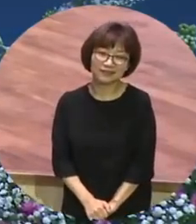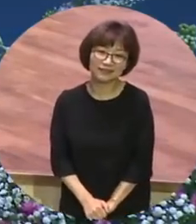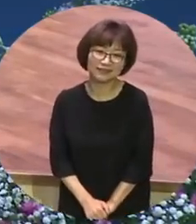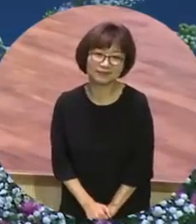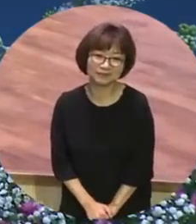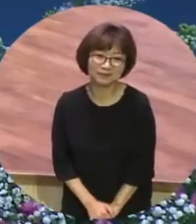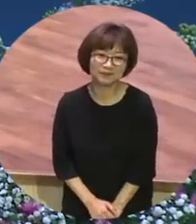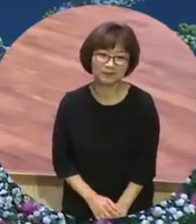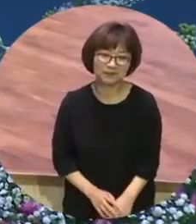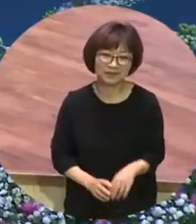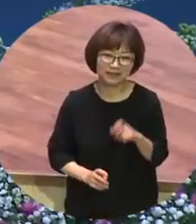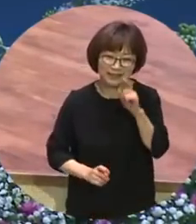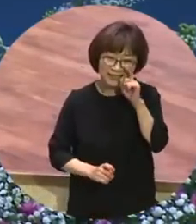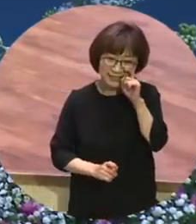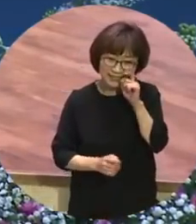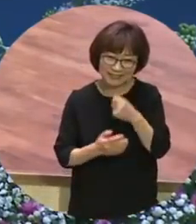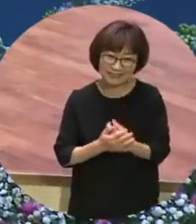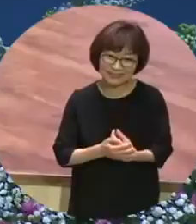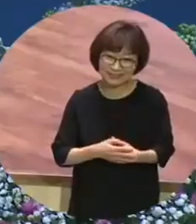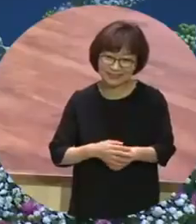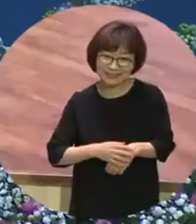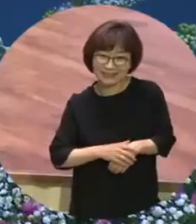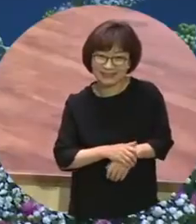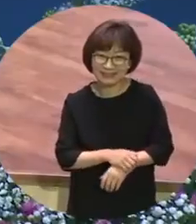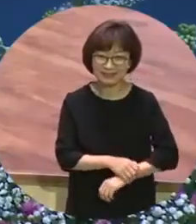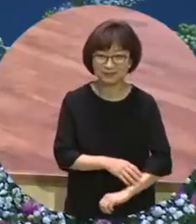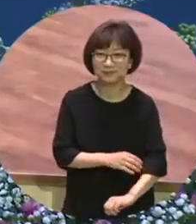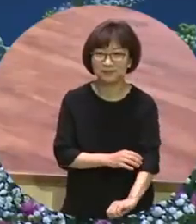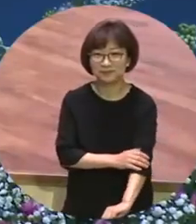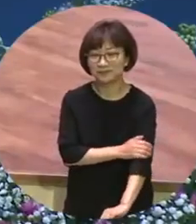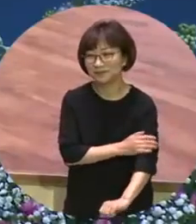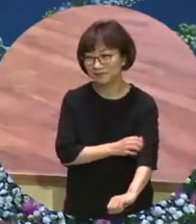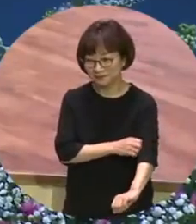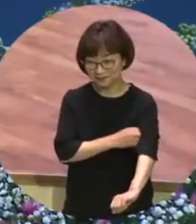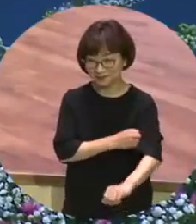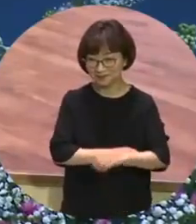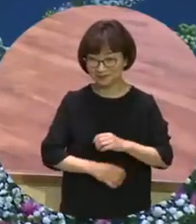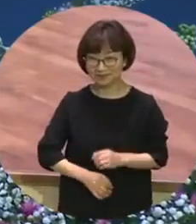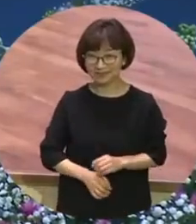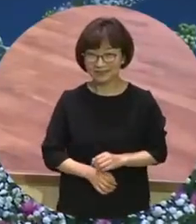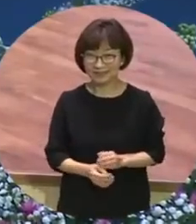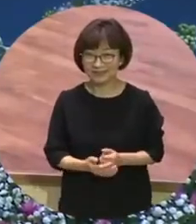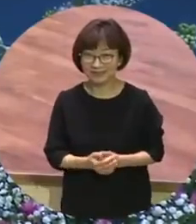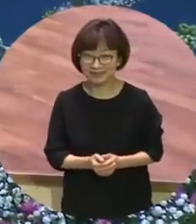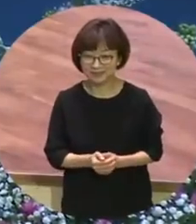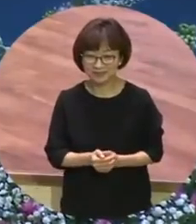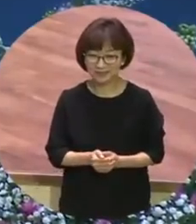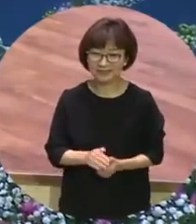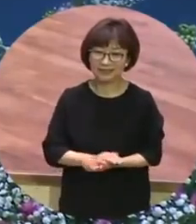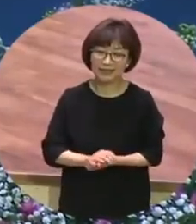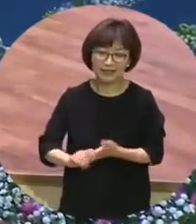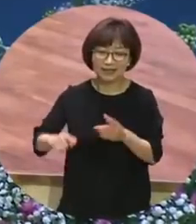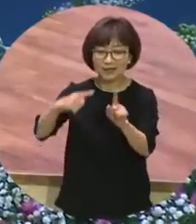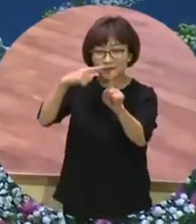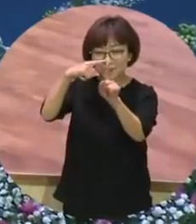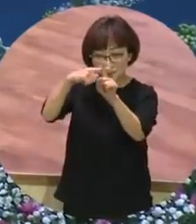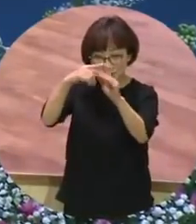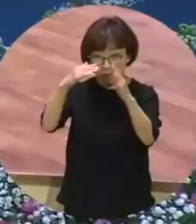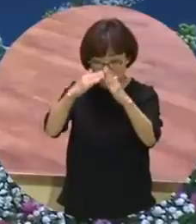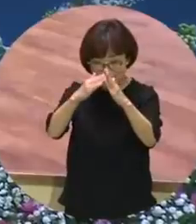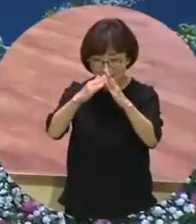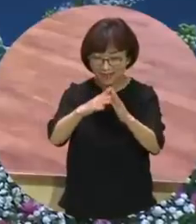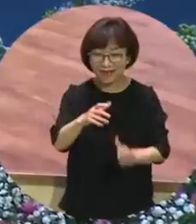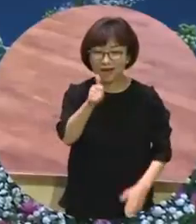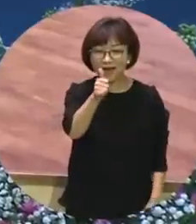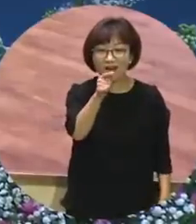여러분 이 사역을 이룰 수 있도록 인도 잘 받으시기 바랍니다. 본당 헌당을 위해서